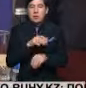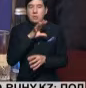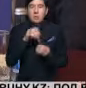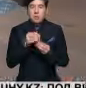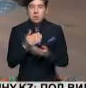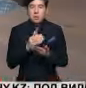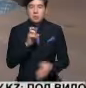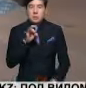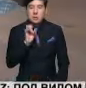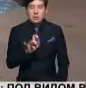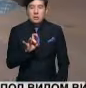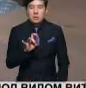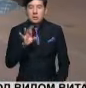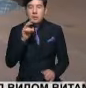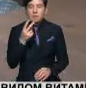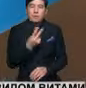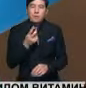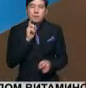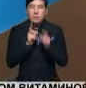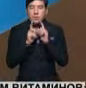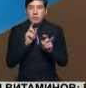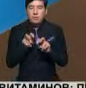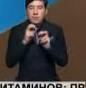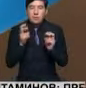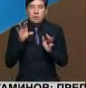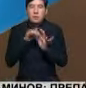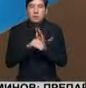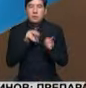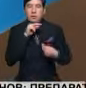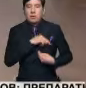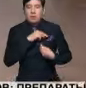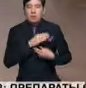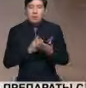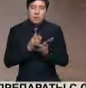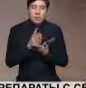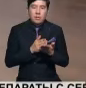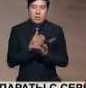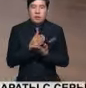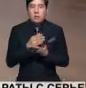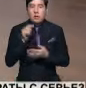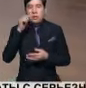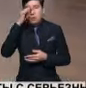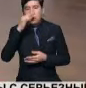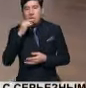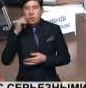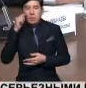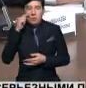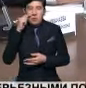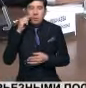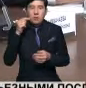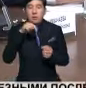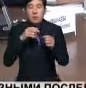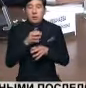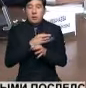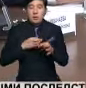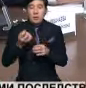того, спикер Мажилиса принял участие во втором заседании межпарламентского совета по сотрудничеству между парламентами Казахстана и Кыргызстана, в ходе которого обсудили